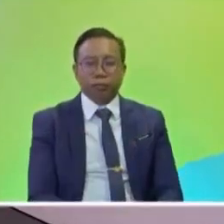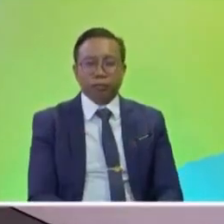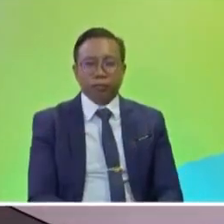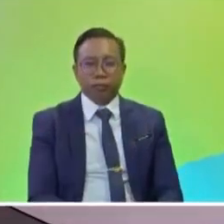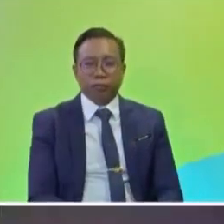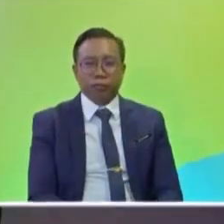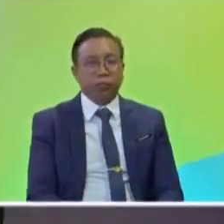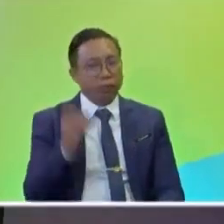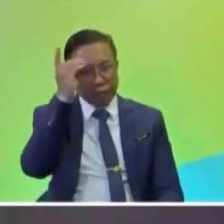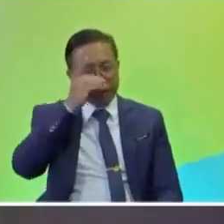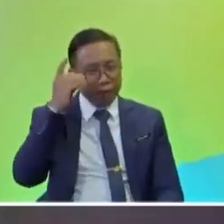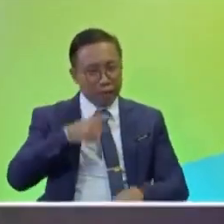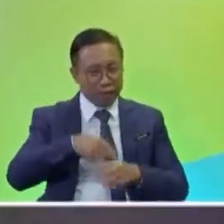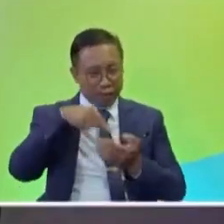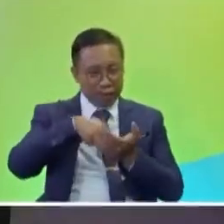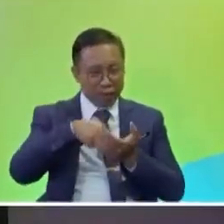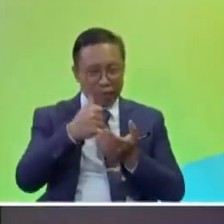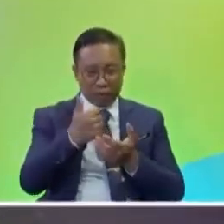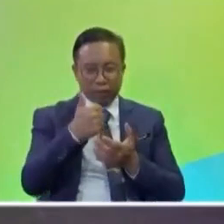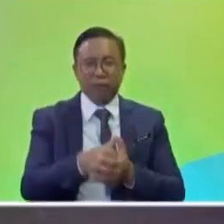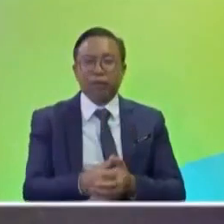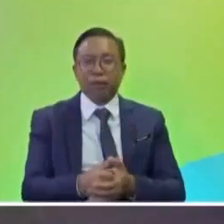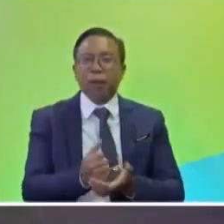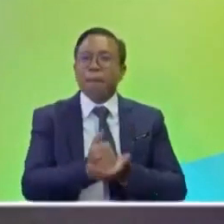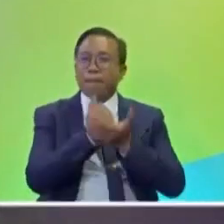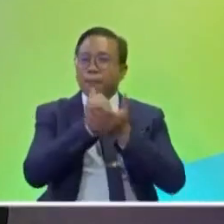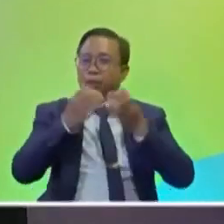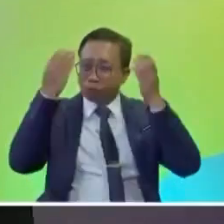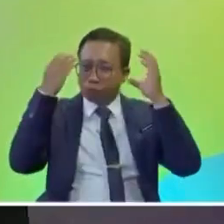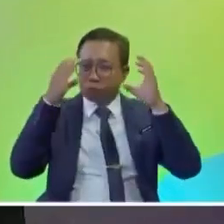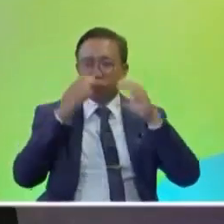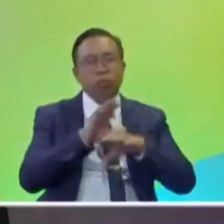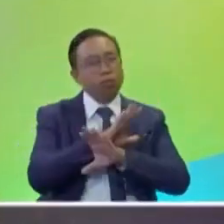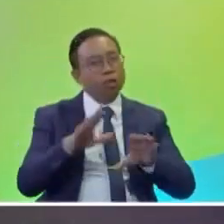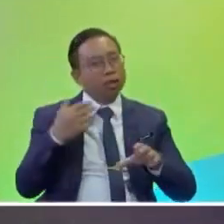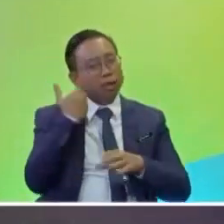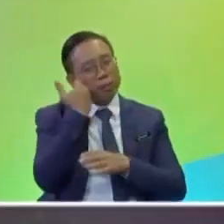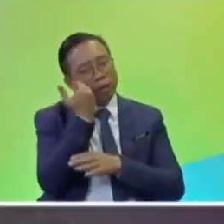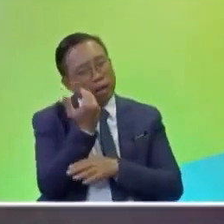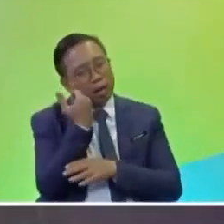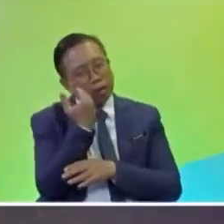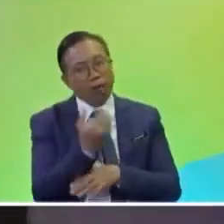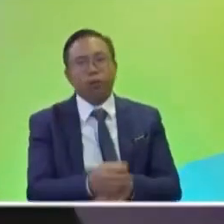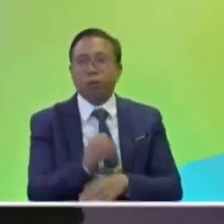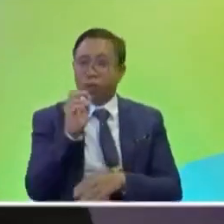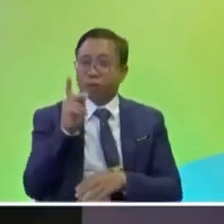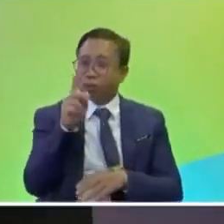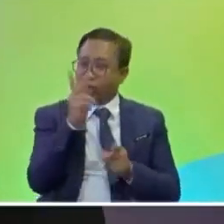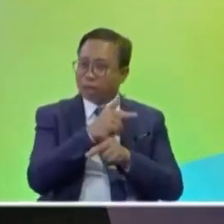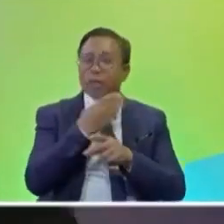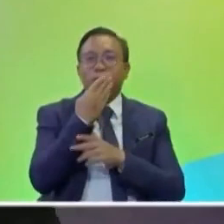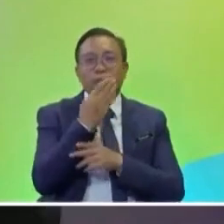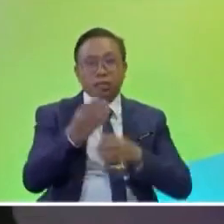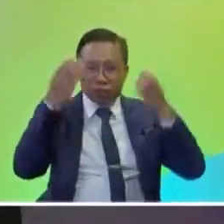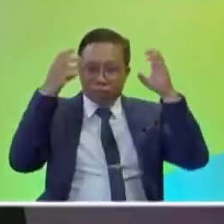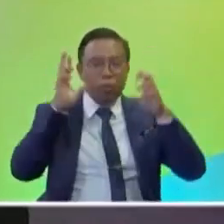Macam itulah banding kita kat sini. Bantu cikgu. Jangan malu-malu. Okey, sekali lagi terima kasih